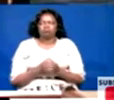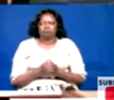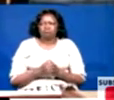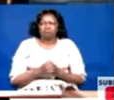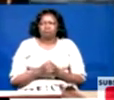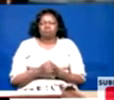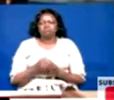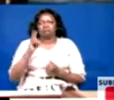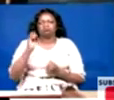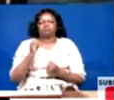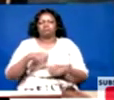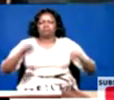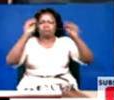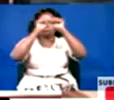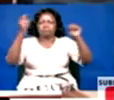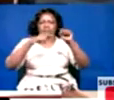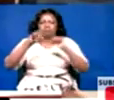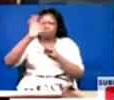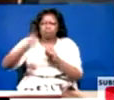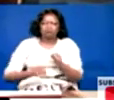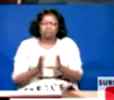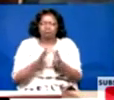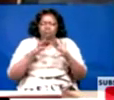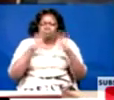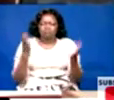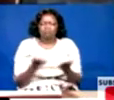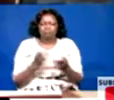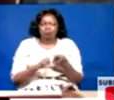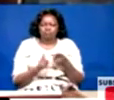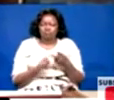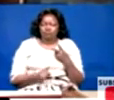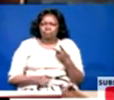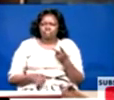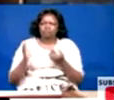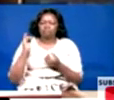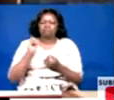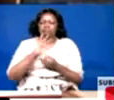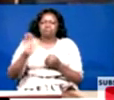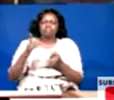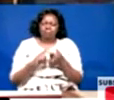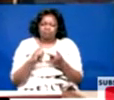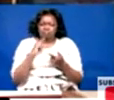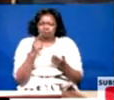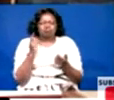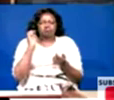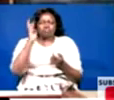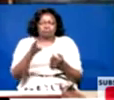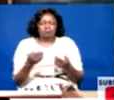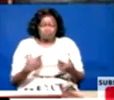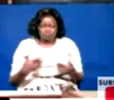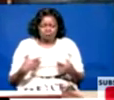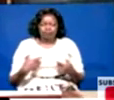of states from across Africa and across the world. We are expecting those, and therefore there will be